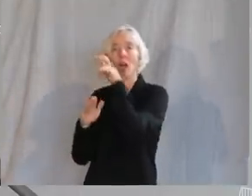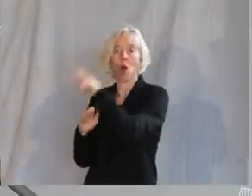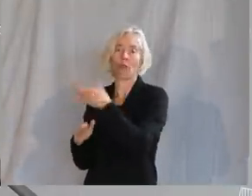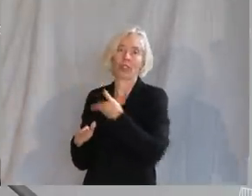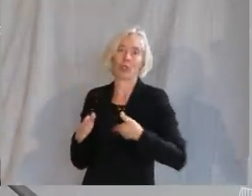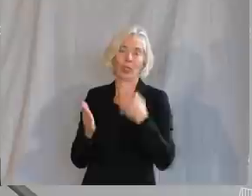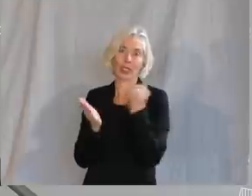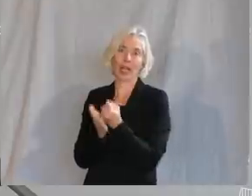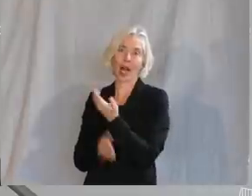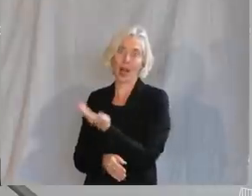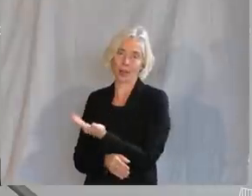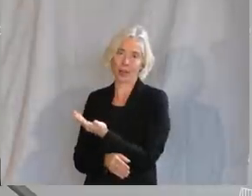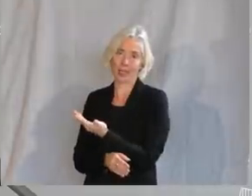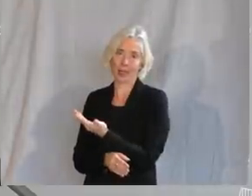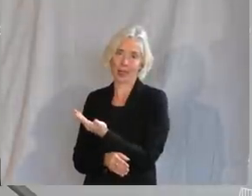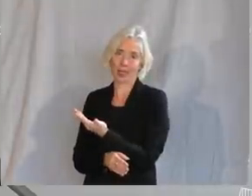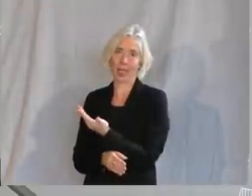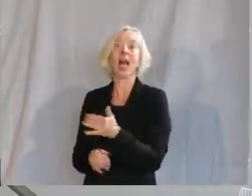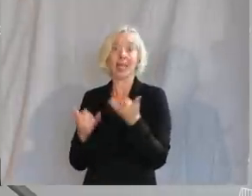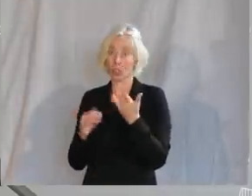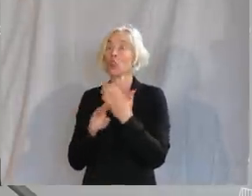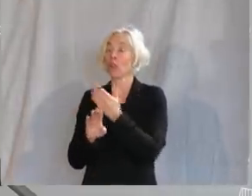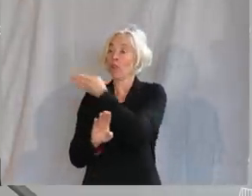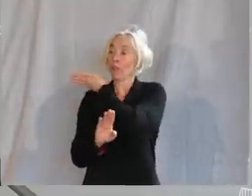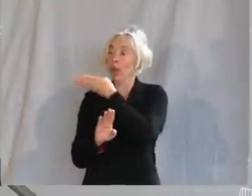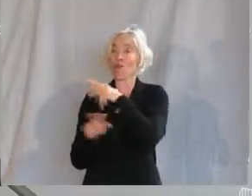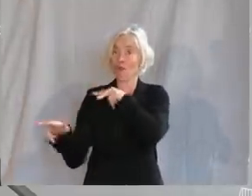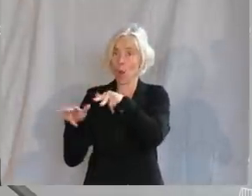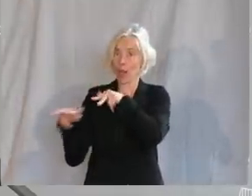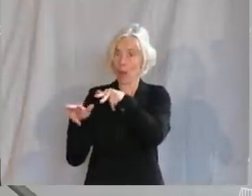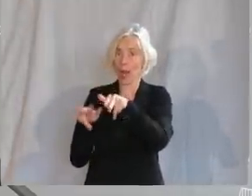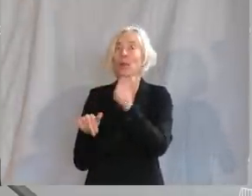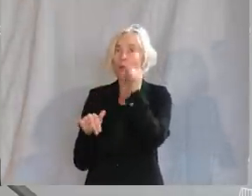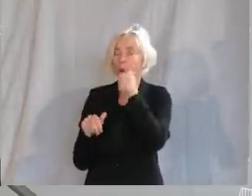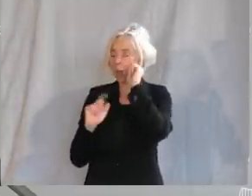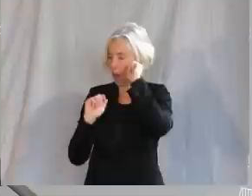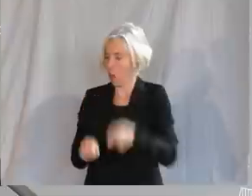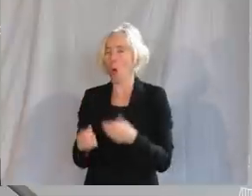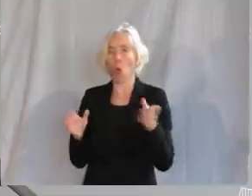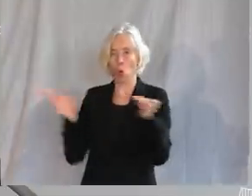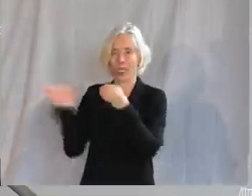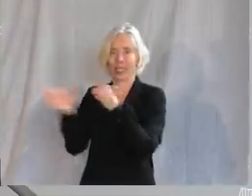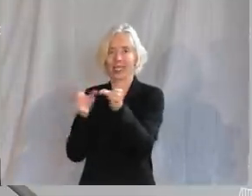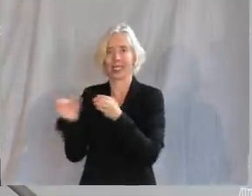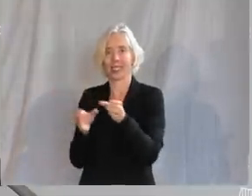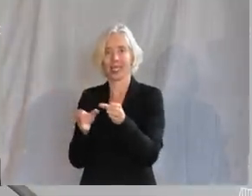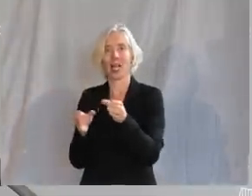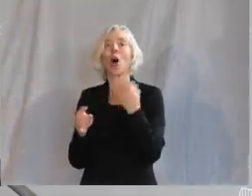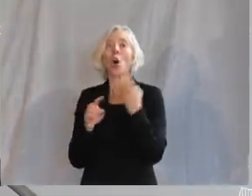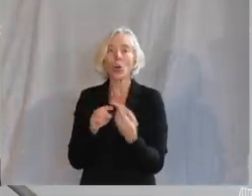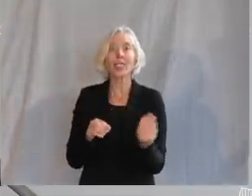Monaten ergriffen worden sind, greifen jetzt. Und darüber hinaus werden wir eben auf Basis der Empfehlungen aus der 7.